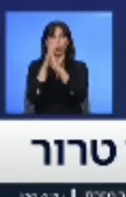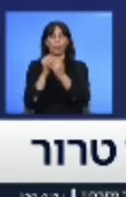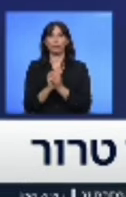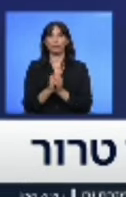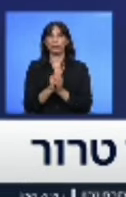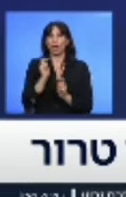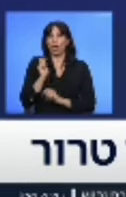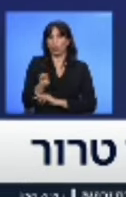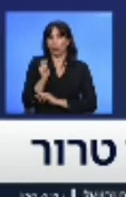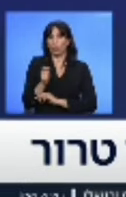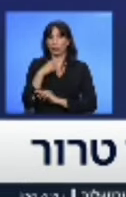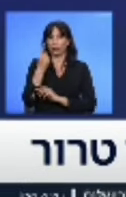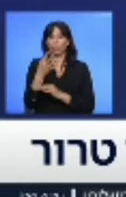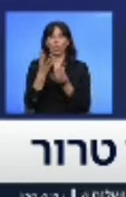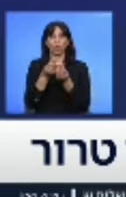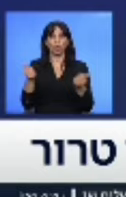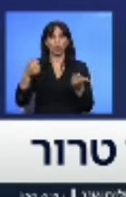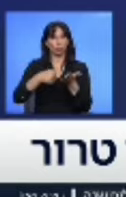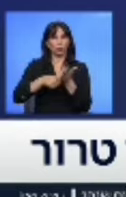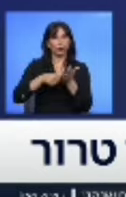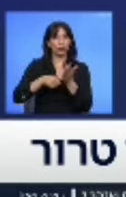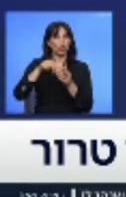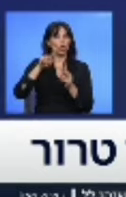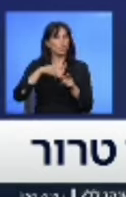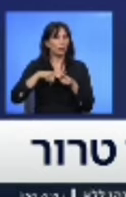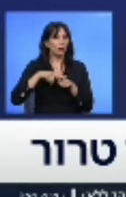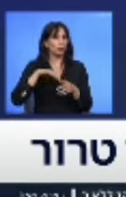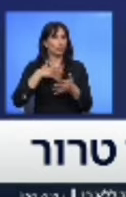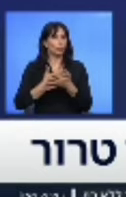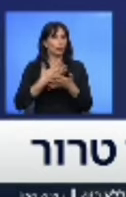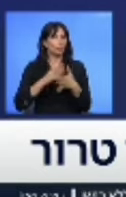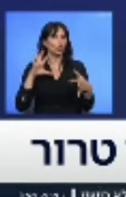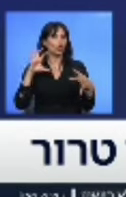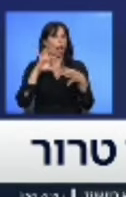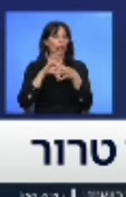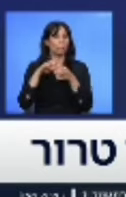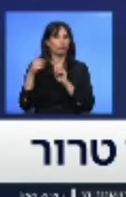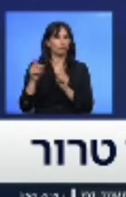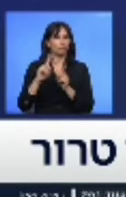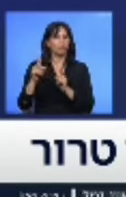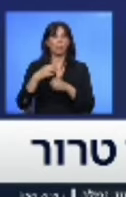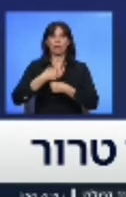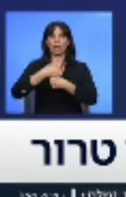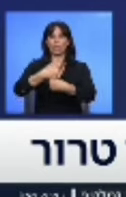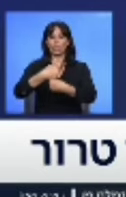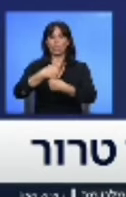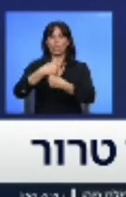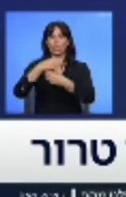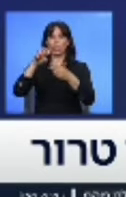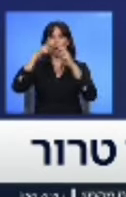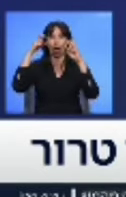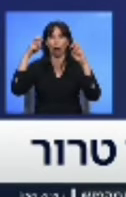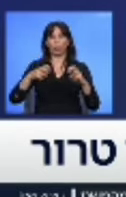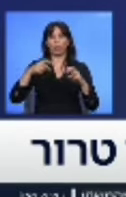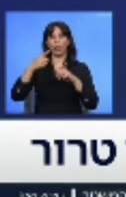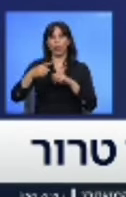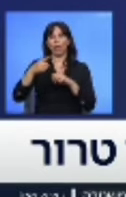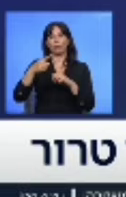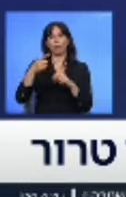חשדות הבנק בדבר קיומם של דגלים אדומים שנובעים מקשרים לכאורה בנציגי העמותה ובין פעילים וארגוני טרור